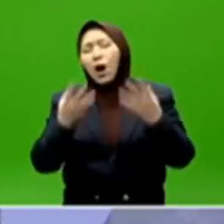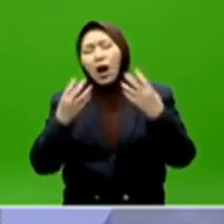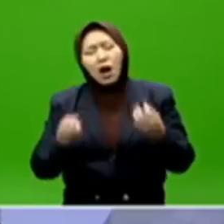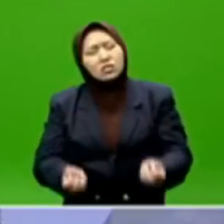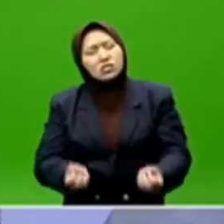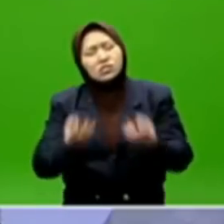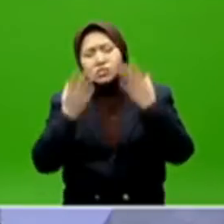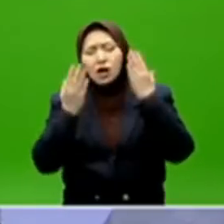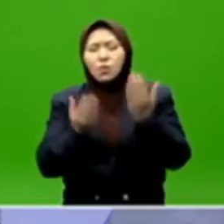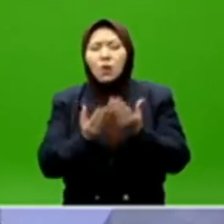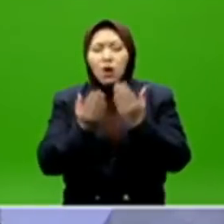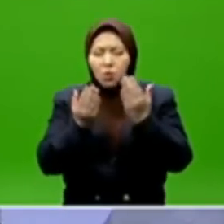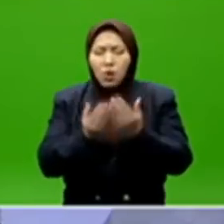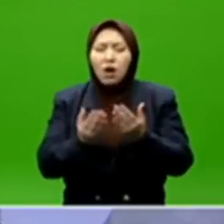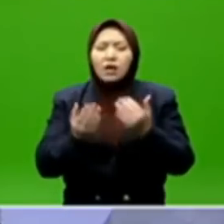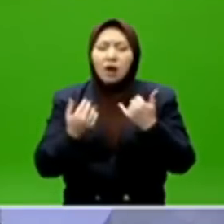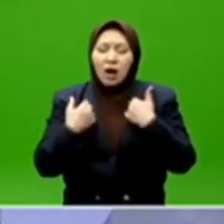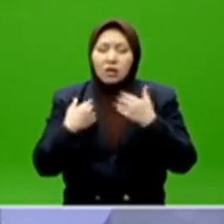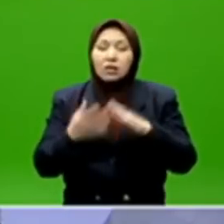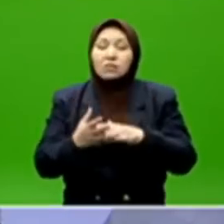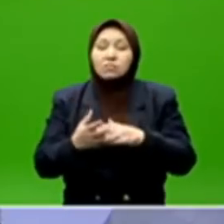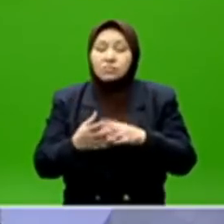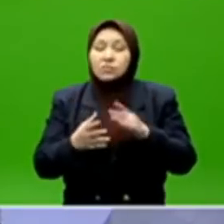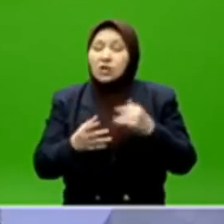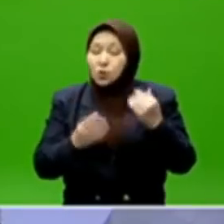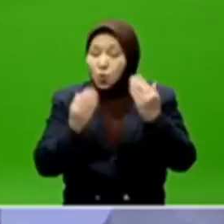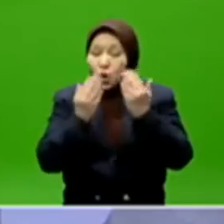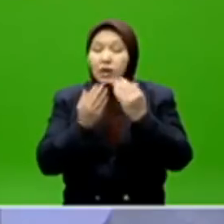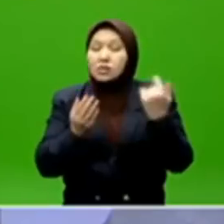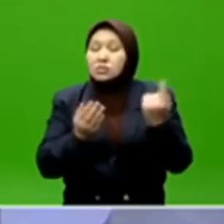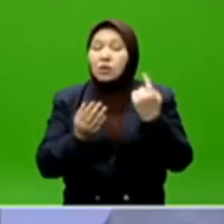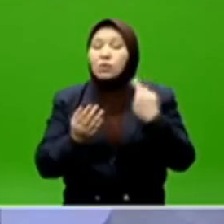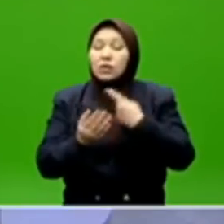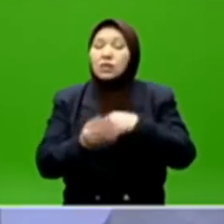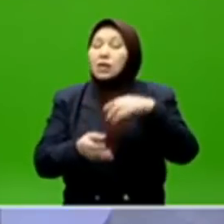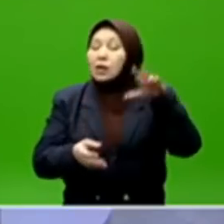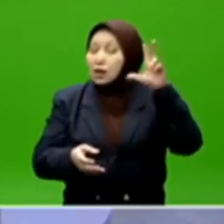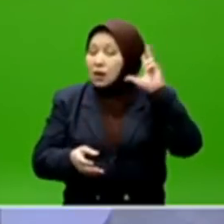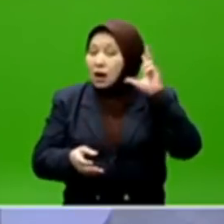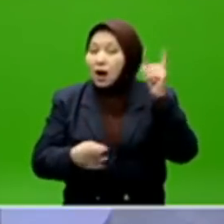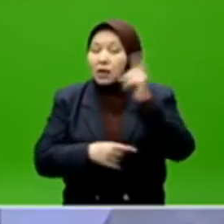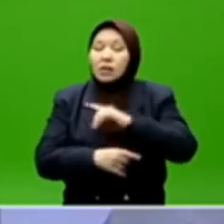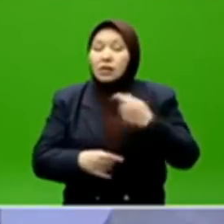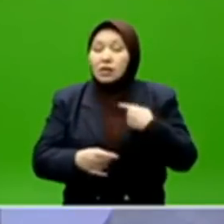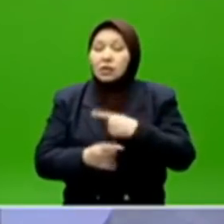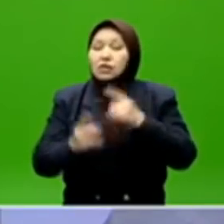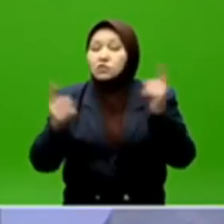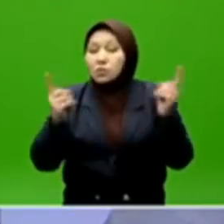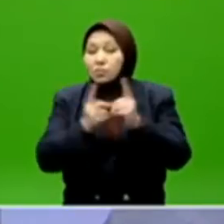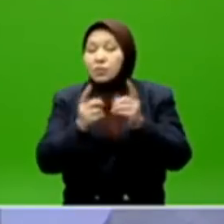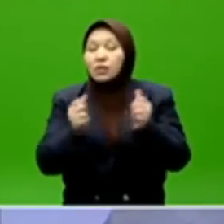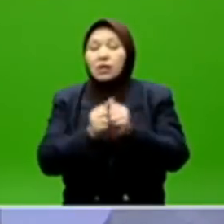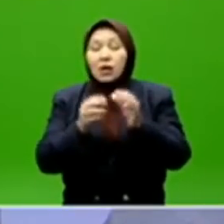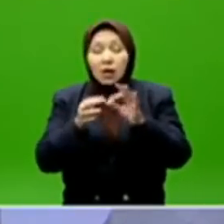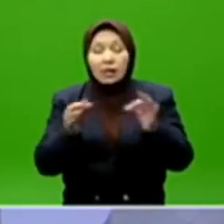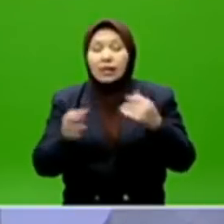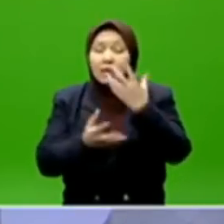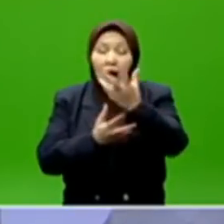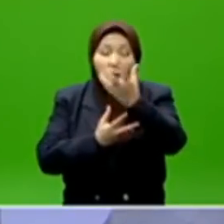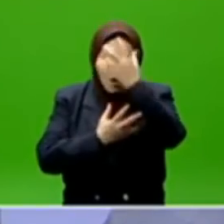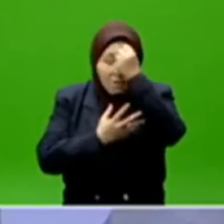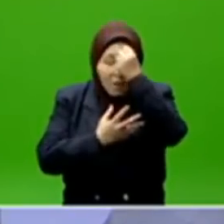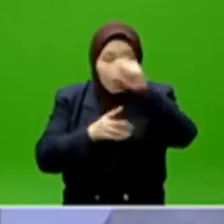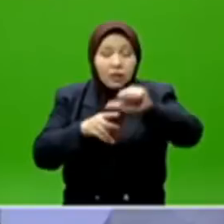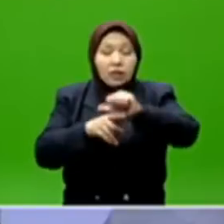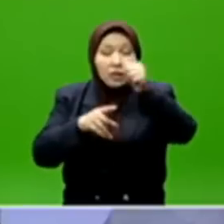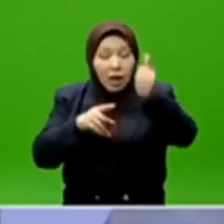bersambung selepas ini, dan antaranya doa yang selalu barangkali kita selalu dengar ustaz ya. Hari ini kita berjumpa dengan ayat dia, kita hafal dan kita amalkan